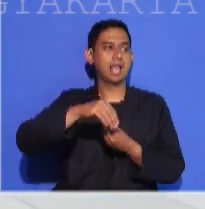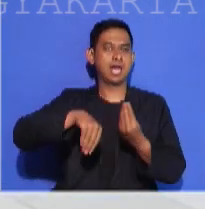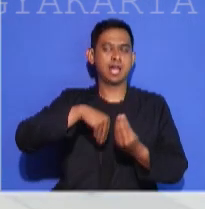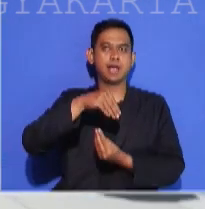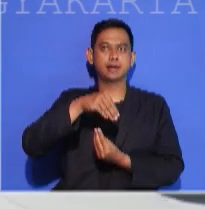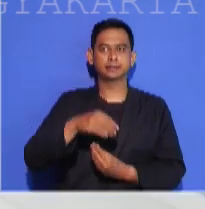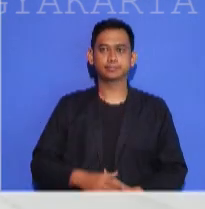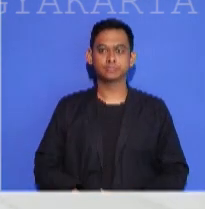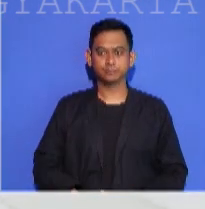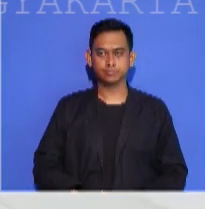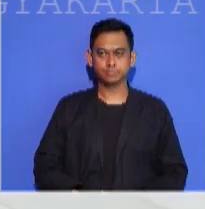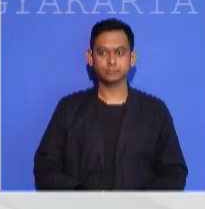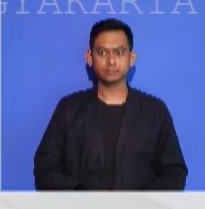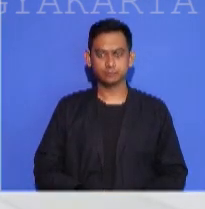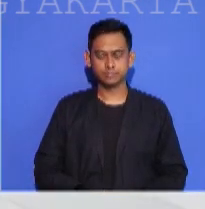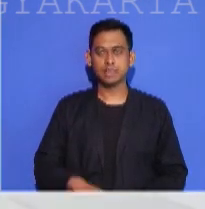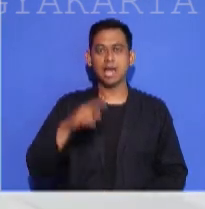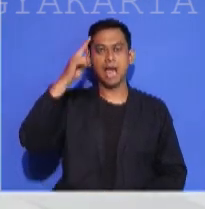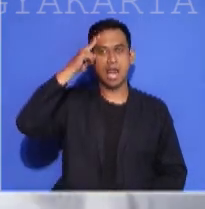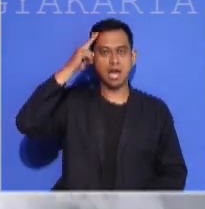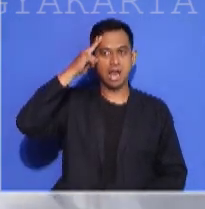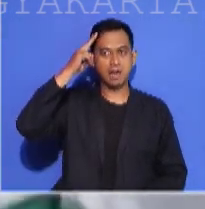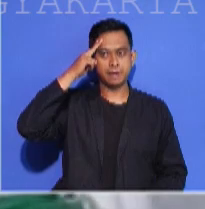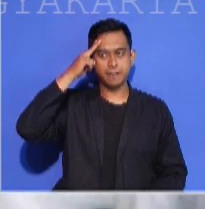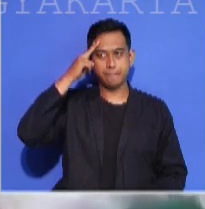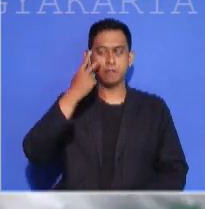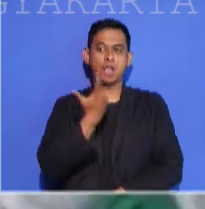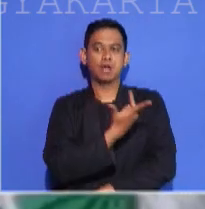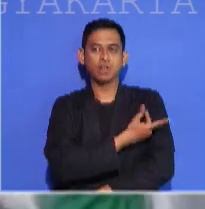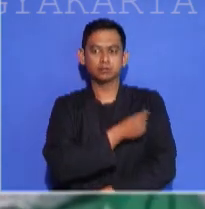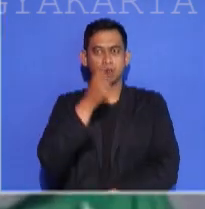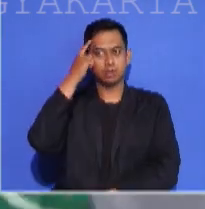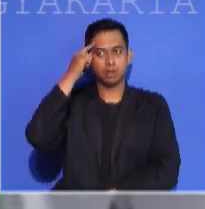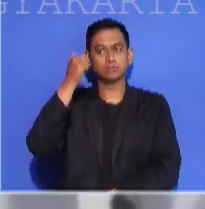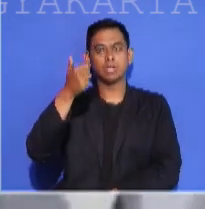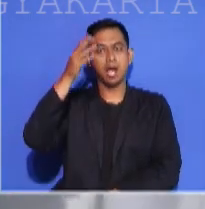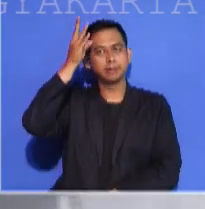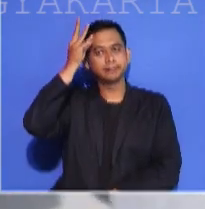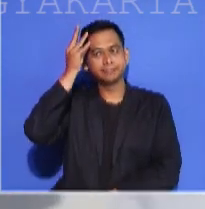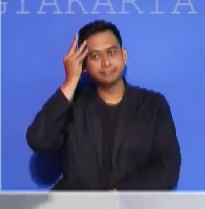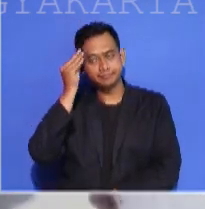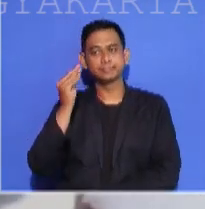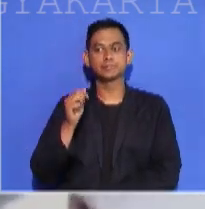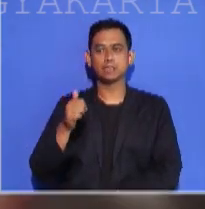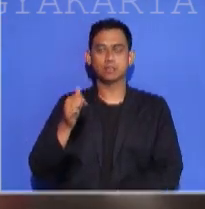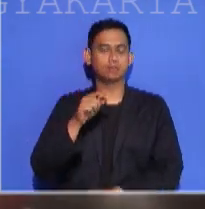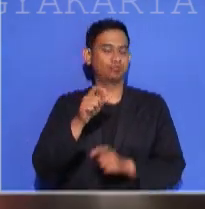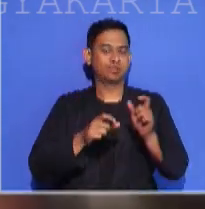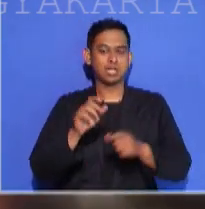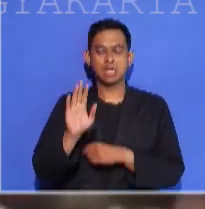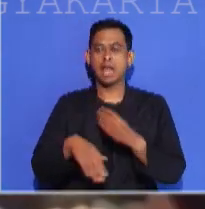Saudi kewajiban vaksinasiitis nya diwajibkan bagi jemaah haji namun pada Juli